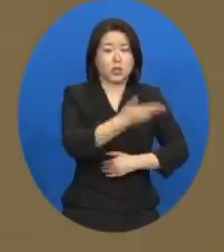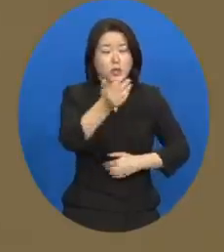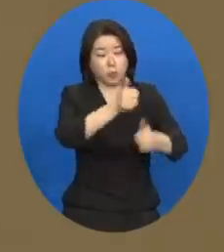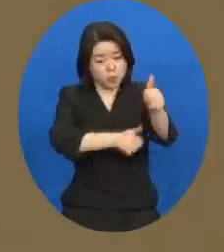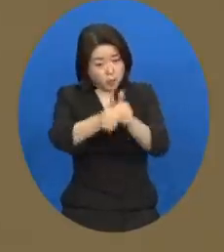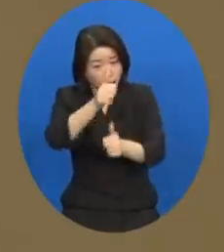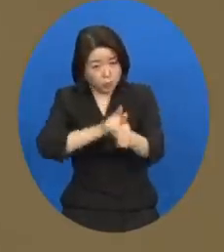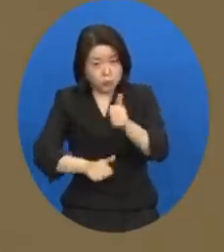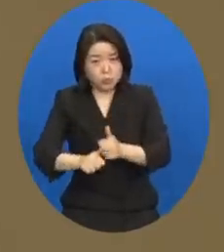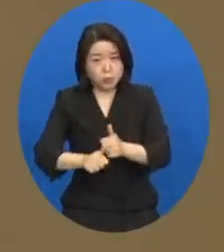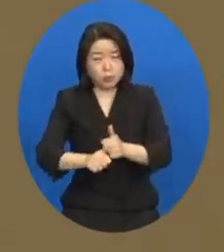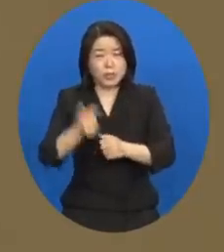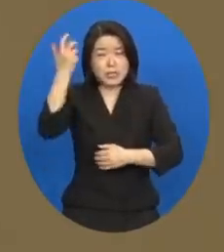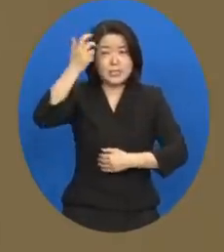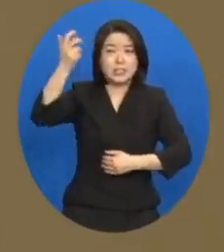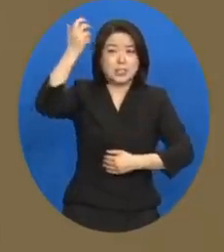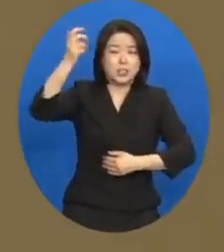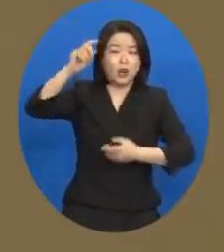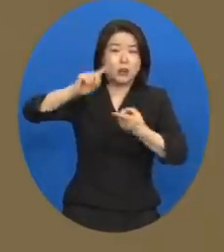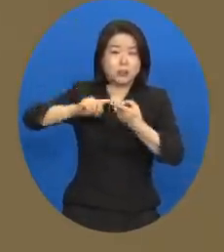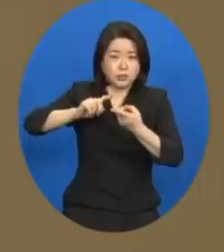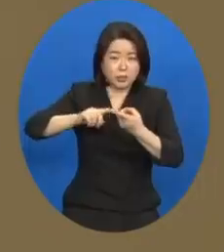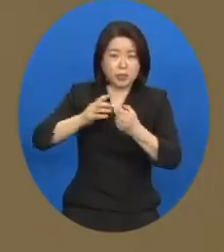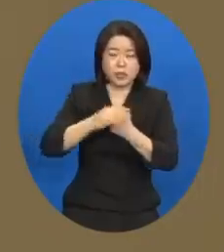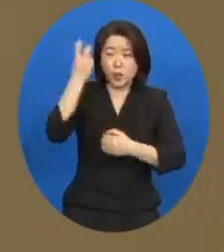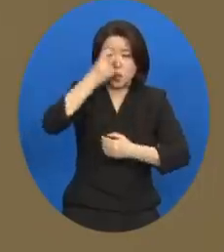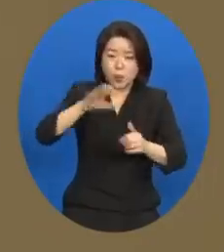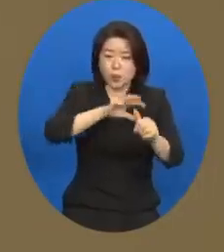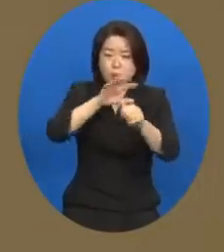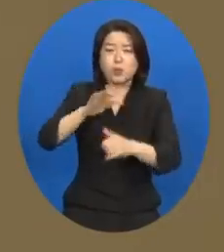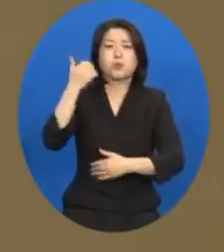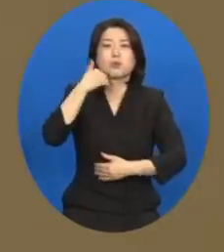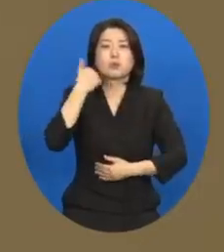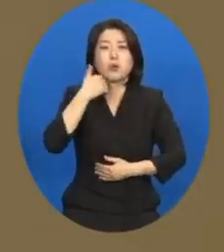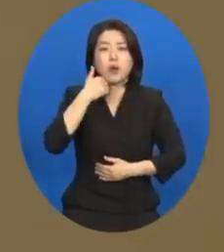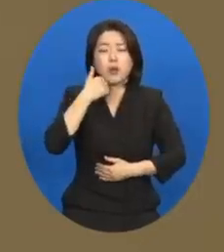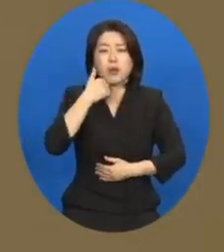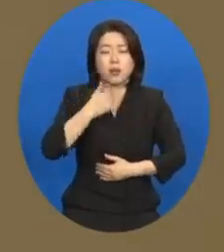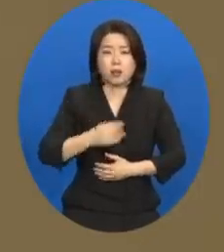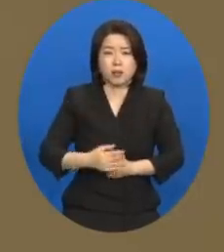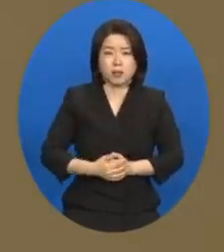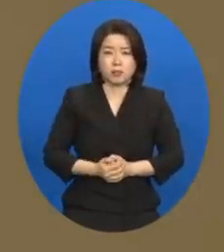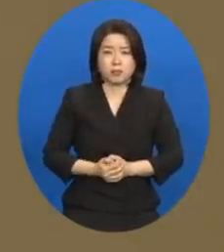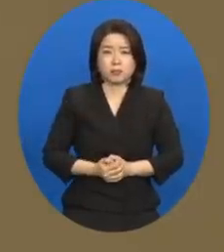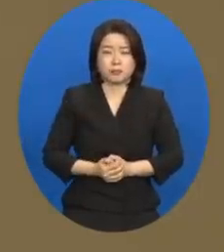후손들의 영적인 돌봄은 누가 해주나요?